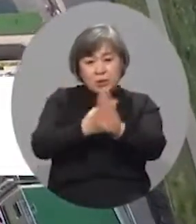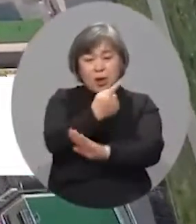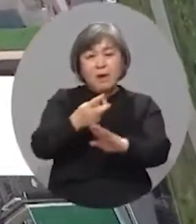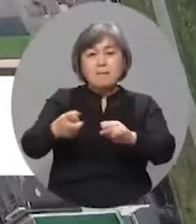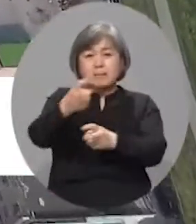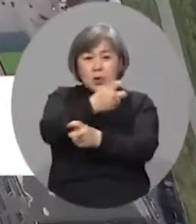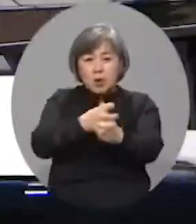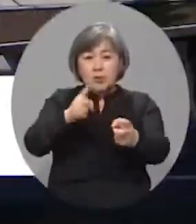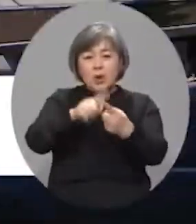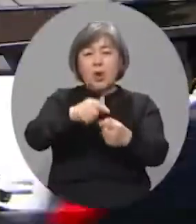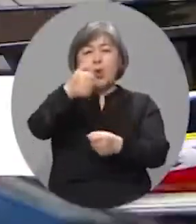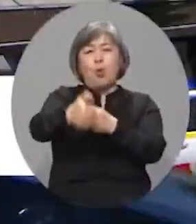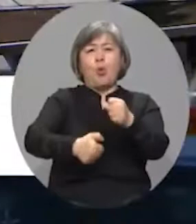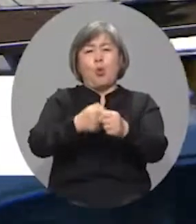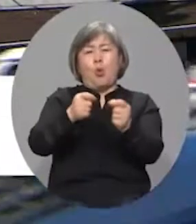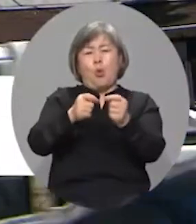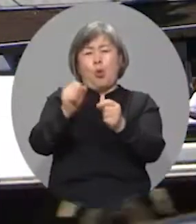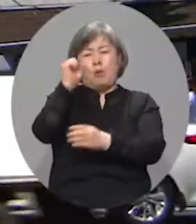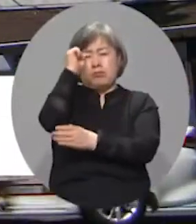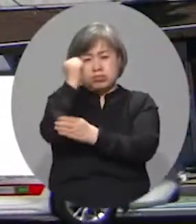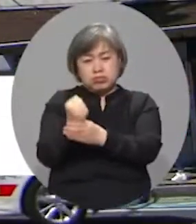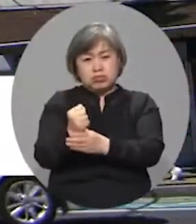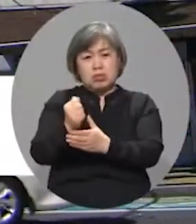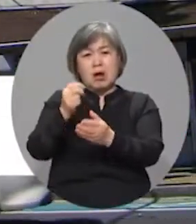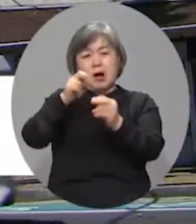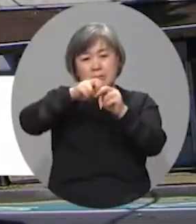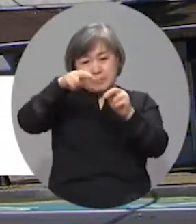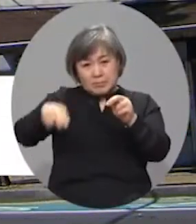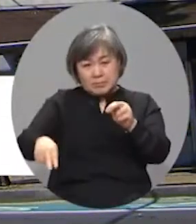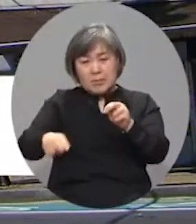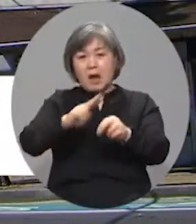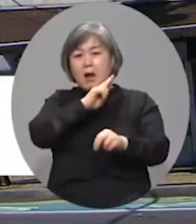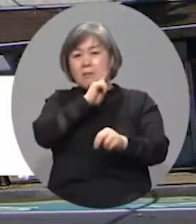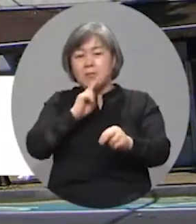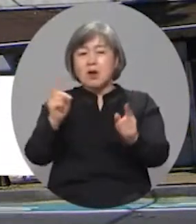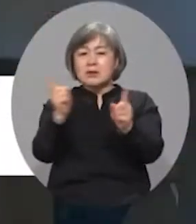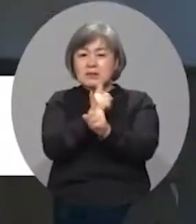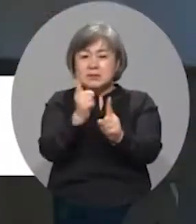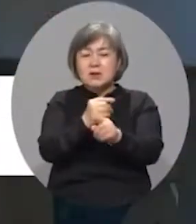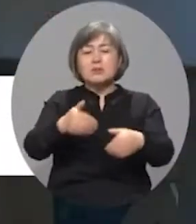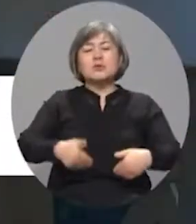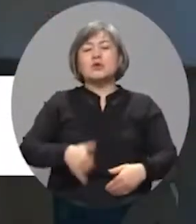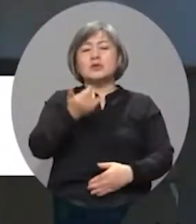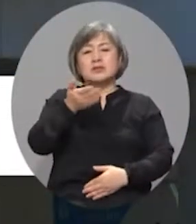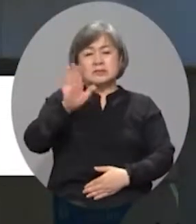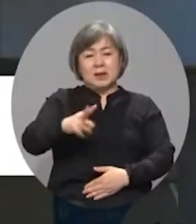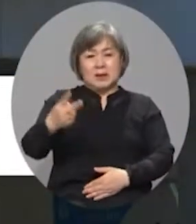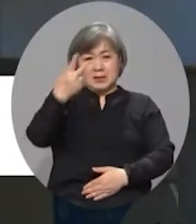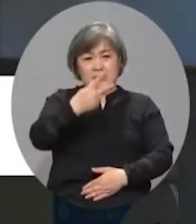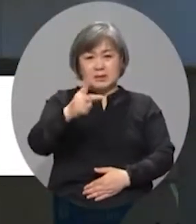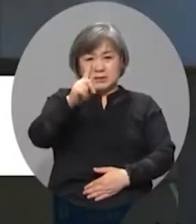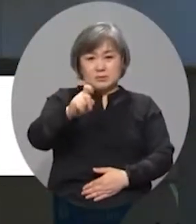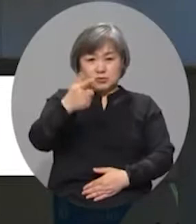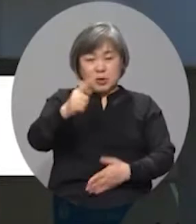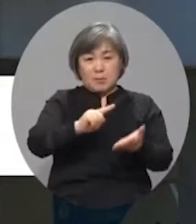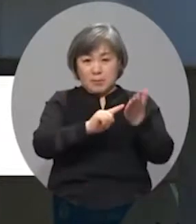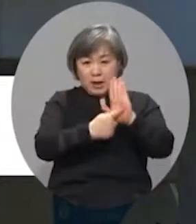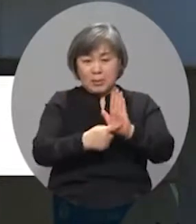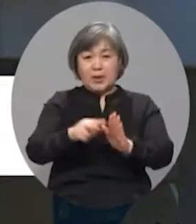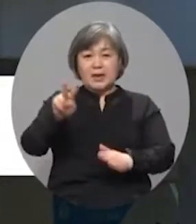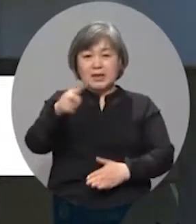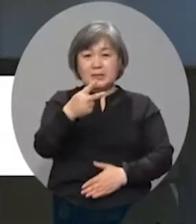지어진 지 50년 가까이 되면서 승하차시 소리나 편의 시설 개선이 필요하지만 지난 2016년 발표된